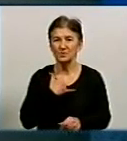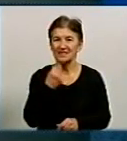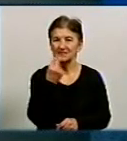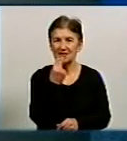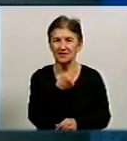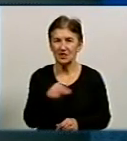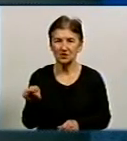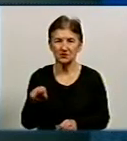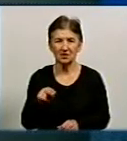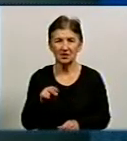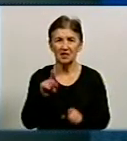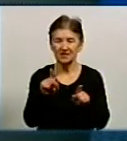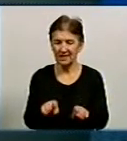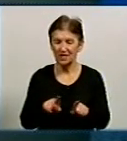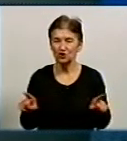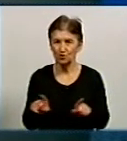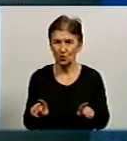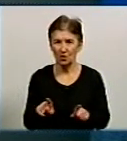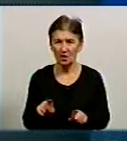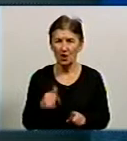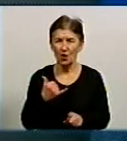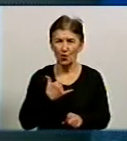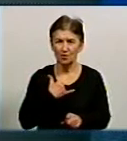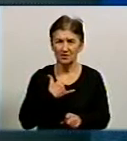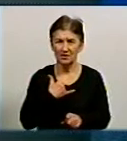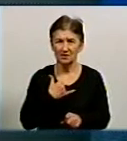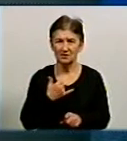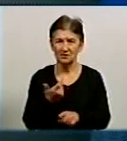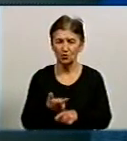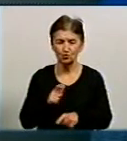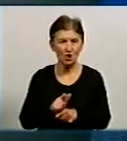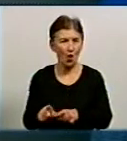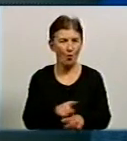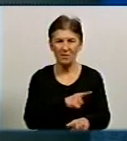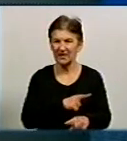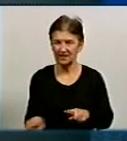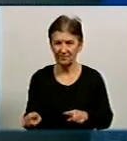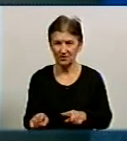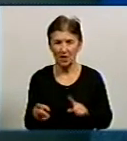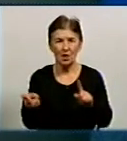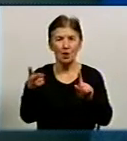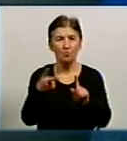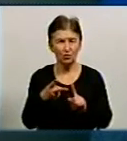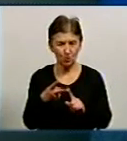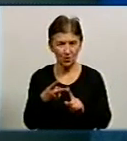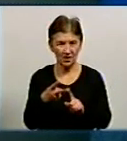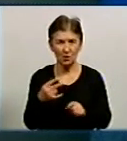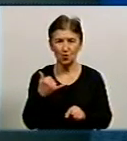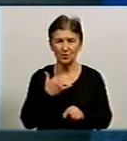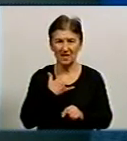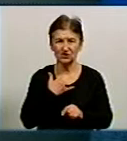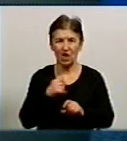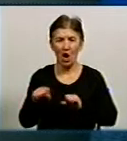громадські. Ну, найкращого у нас те, що у нас це відбувається дуже оперативно. Це перше. По-друге, наша координаційна